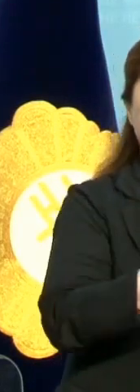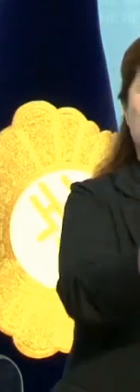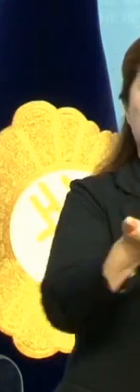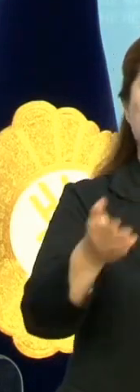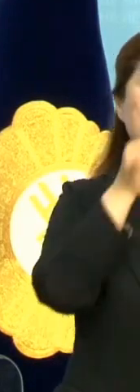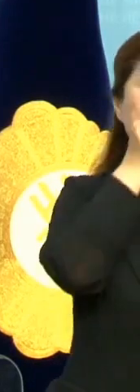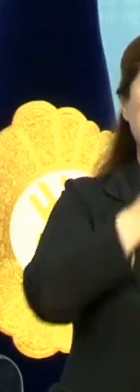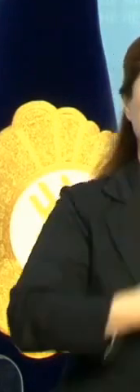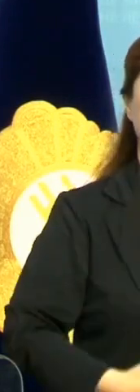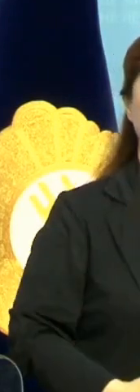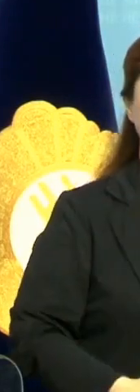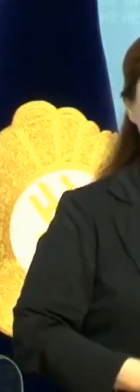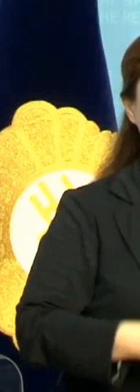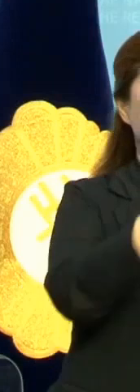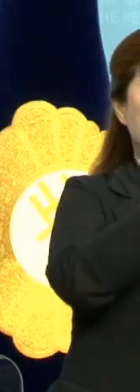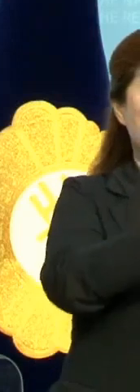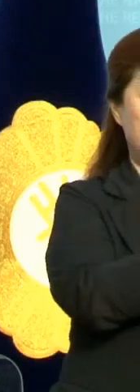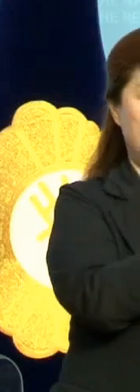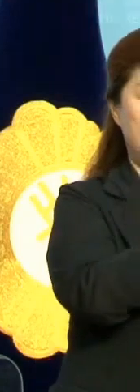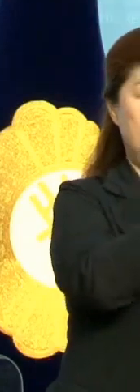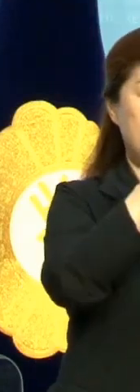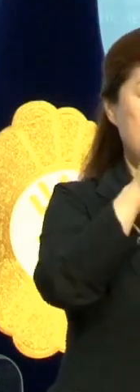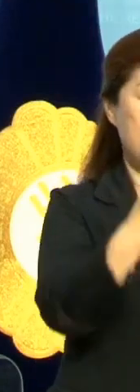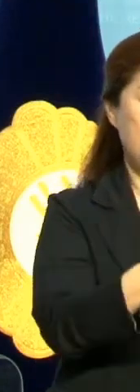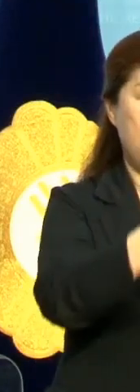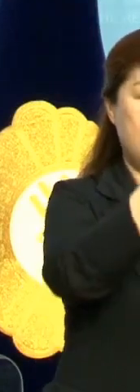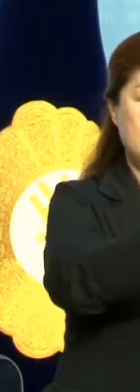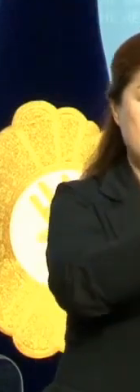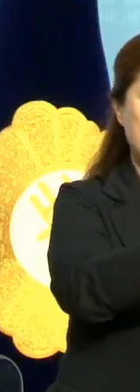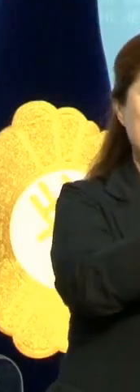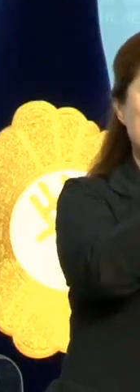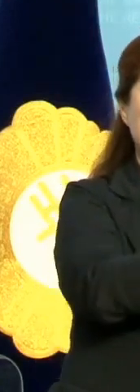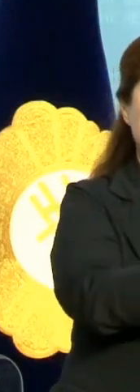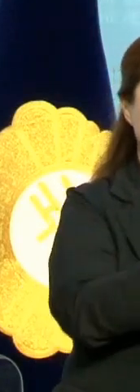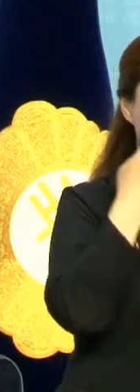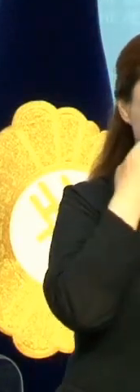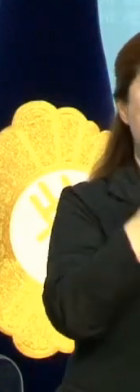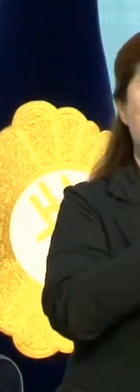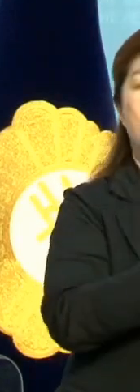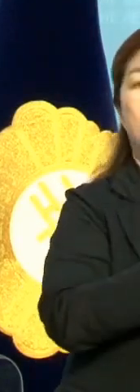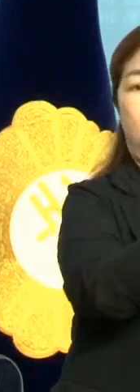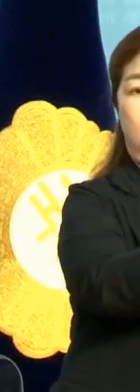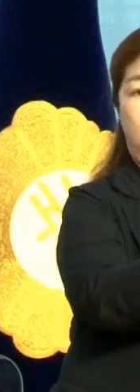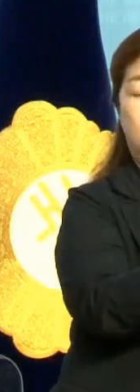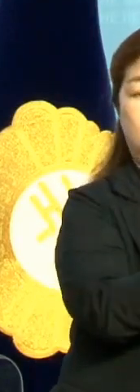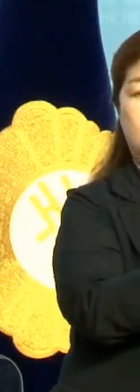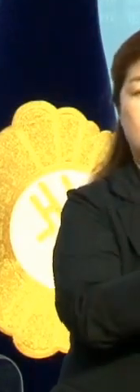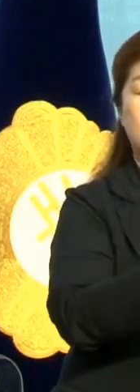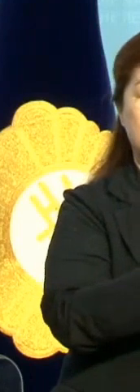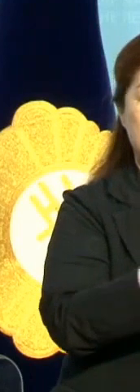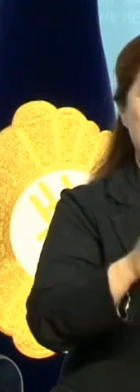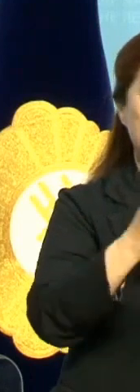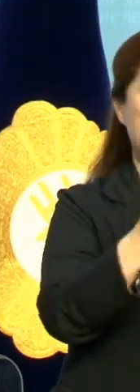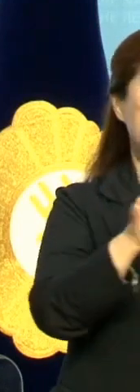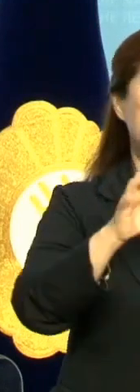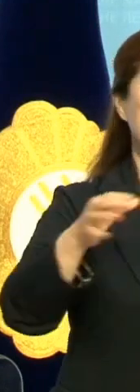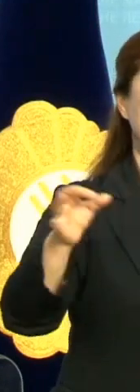내고 삼성 바이오로직스의 가치를 산정한 것이며 이를 참고한